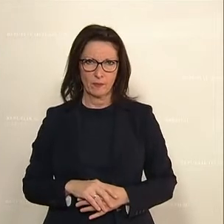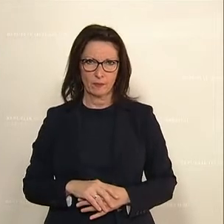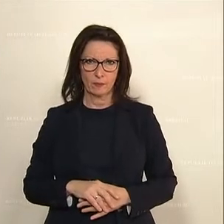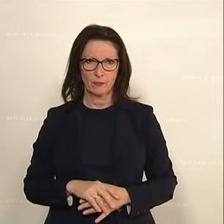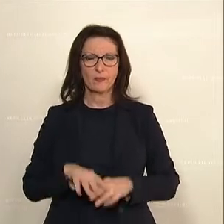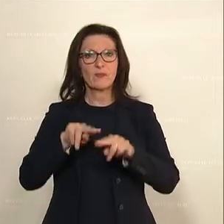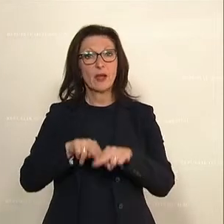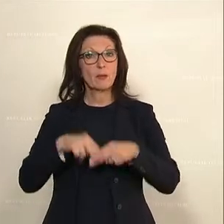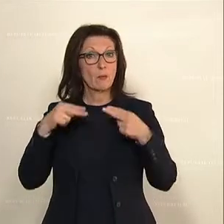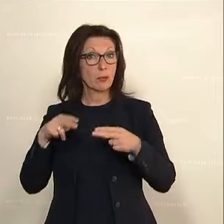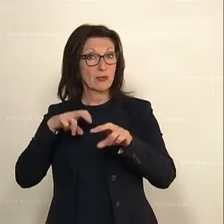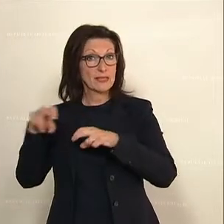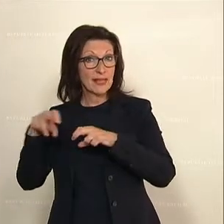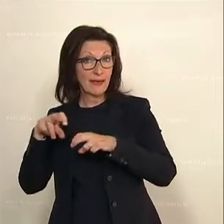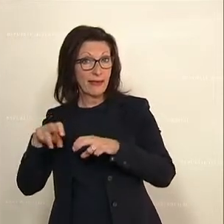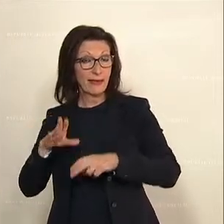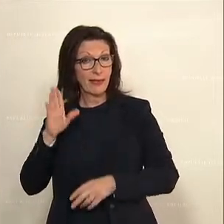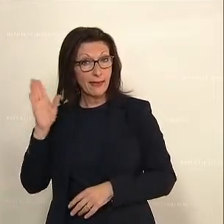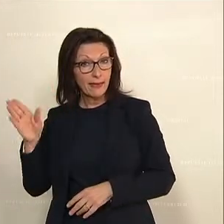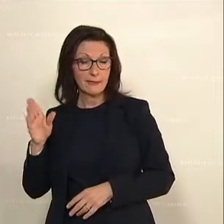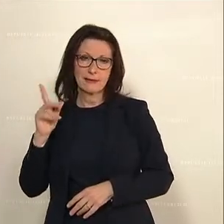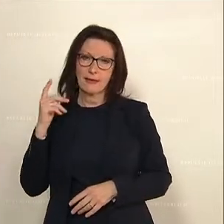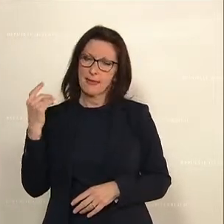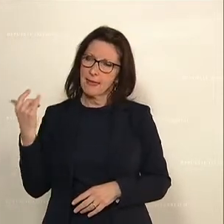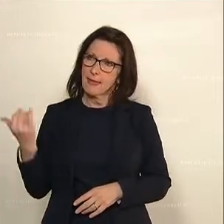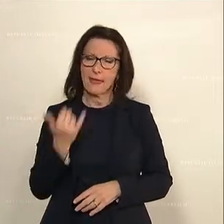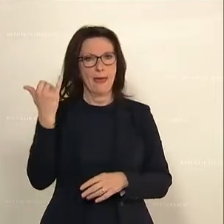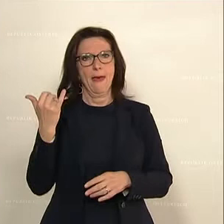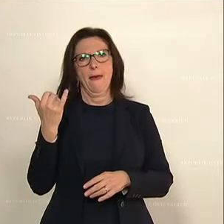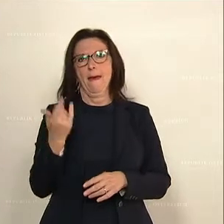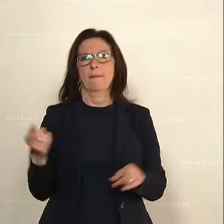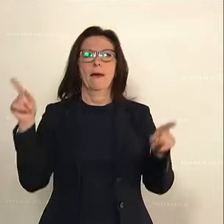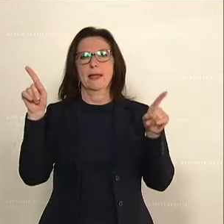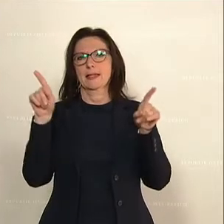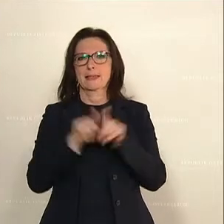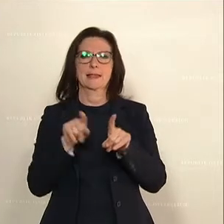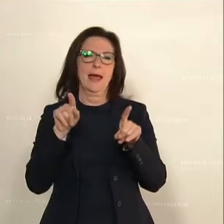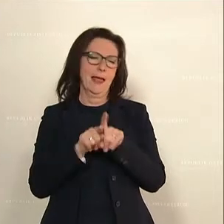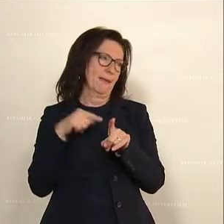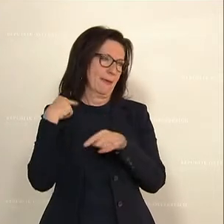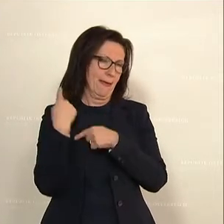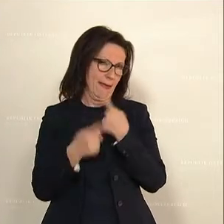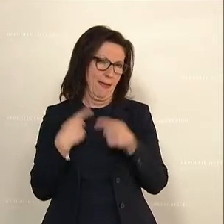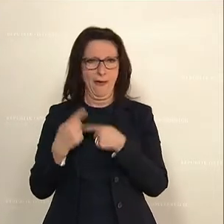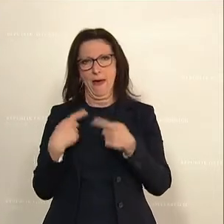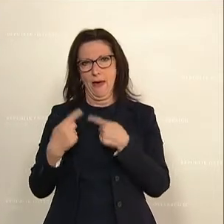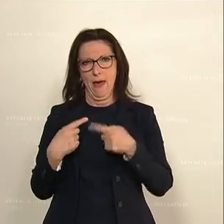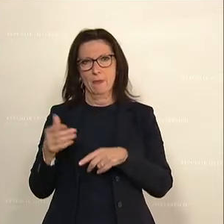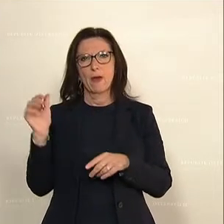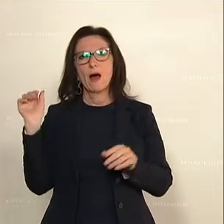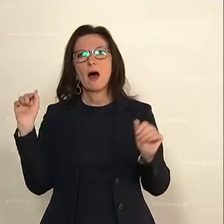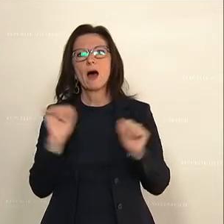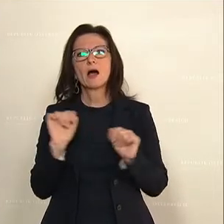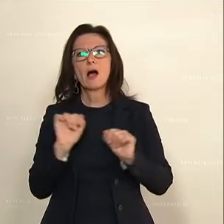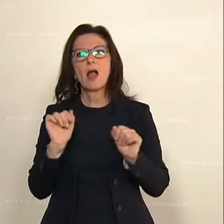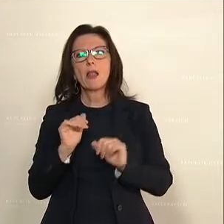Die Bundesregierung geht immer nach demselben Taschenspielertrick vor. Das haben wir bei der kalten Progression